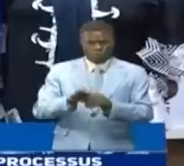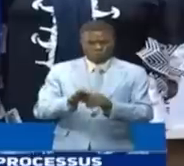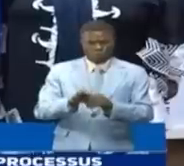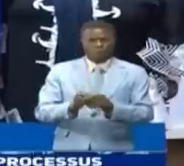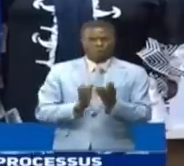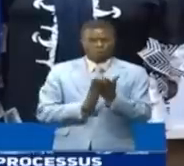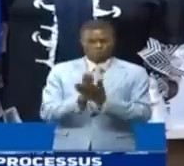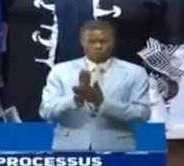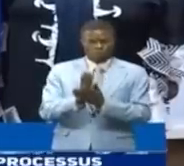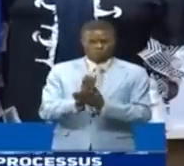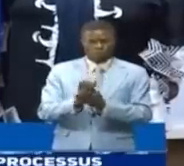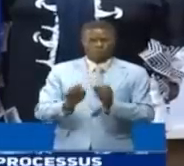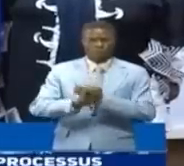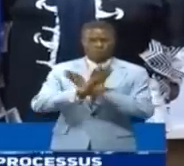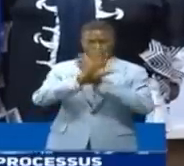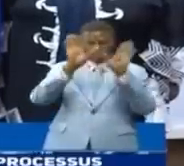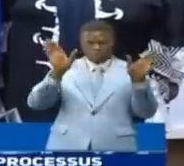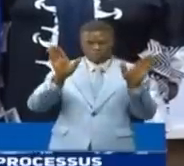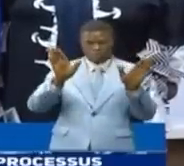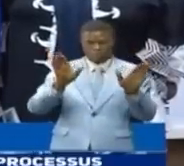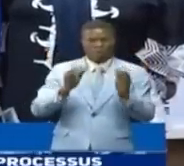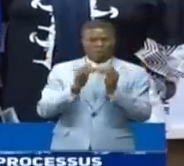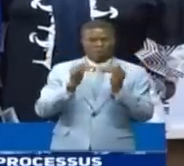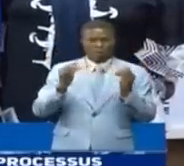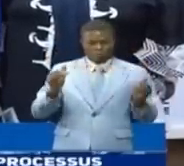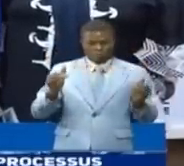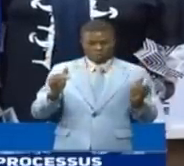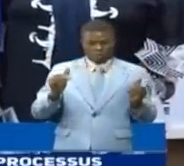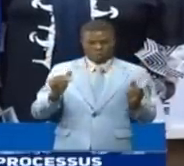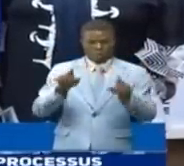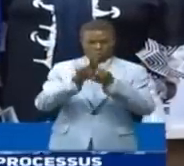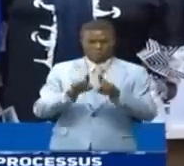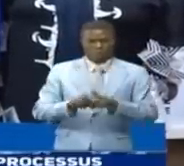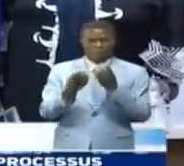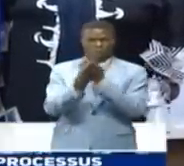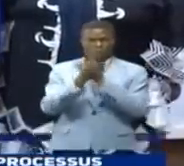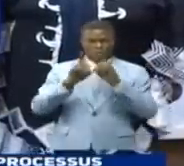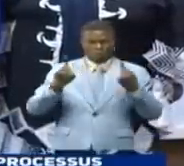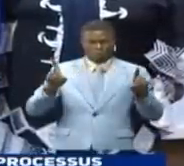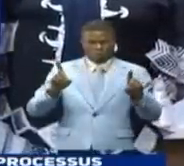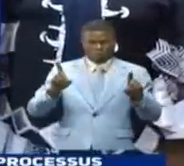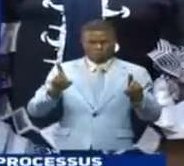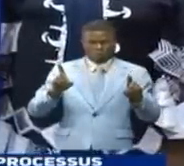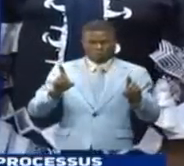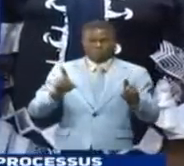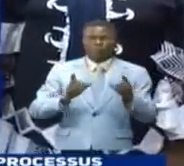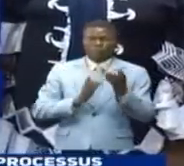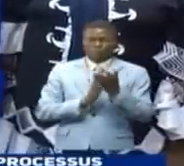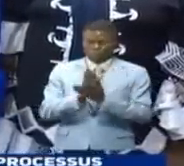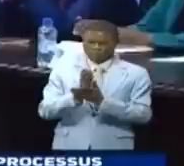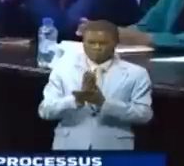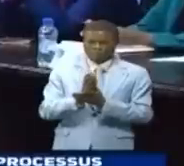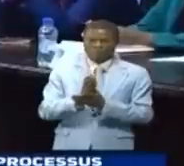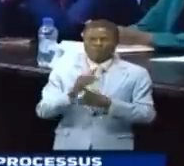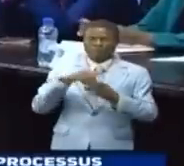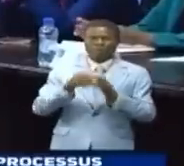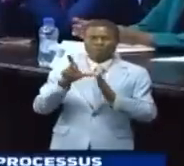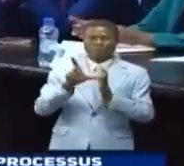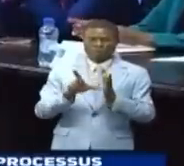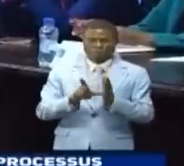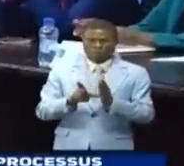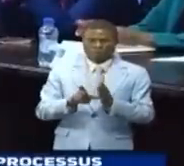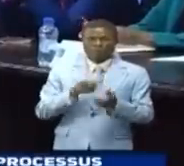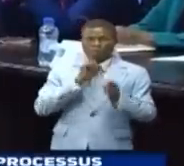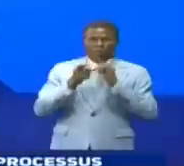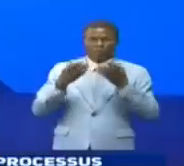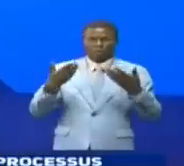crédibles, transparente, apaisée, démocratique, légitime et légale. La fin de ces